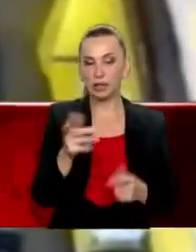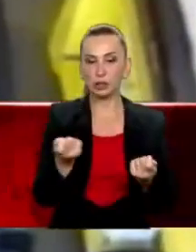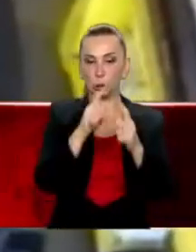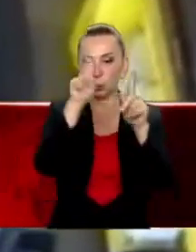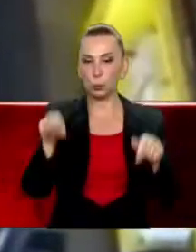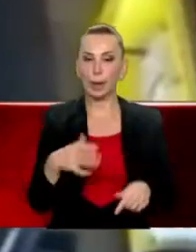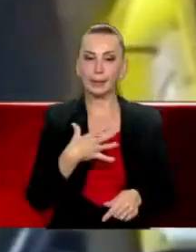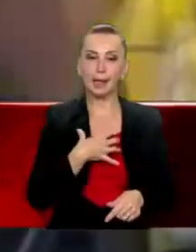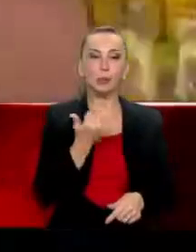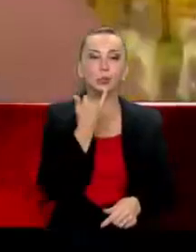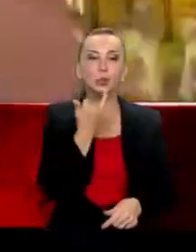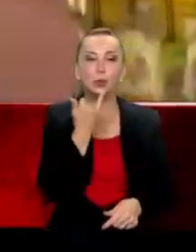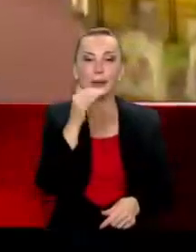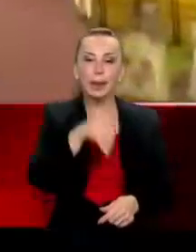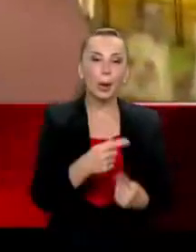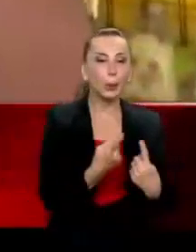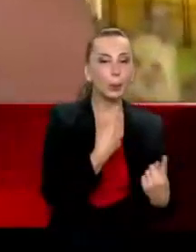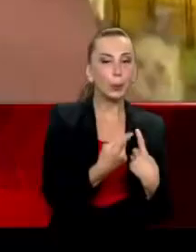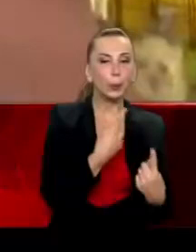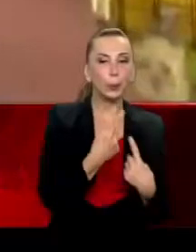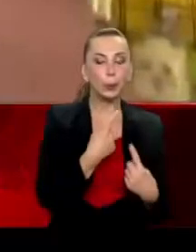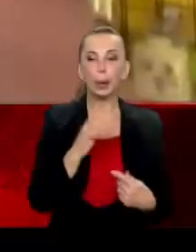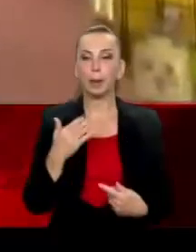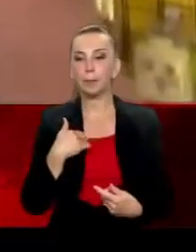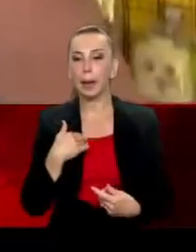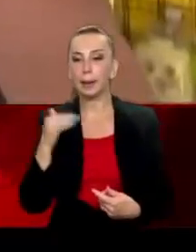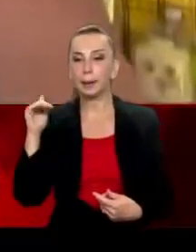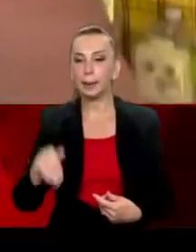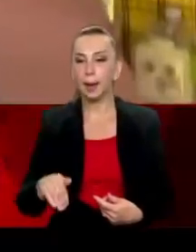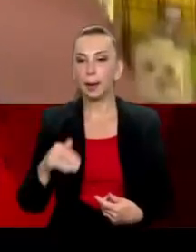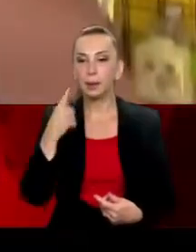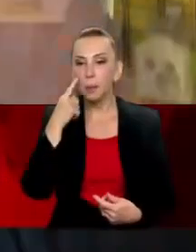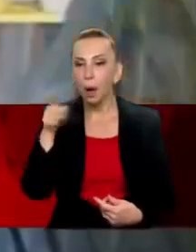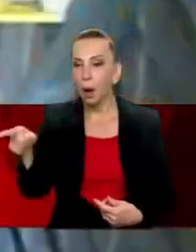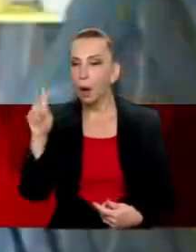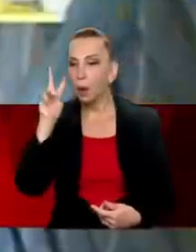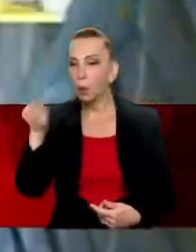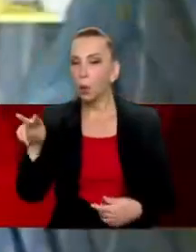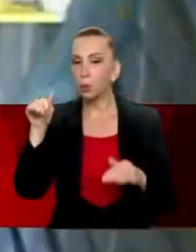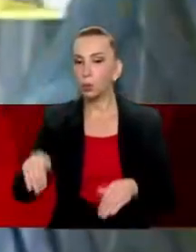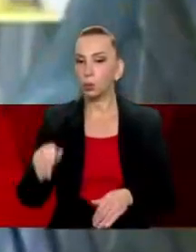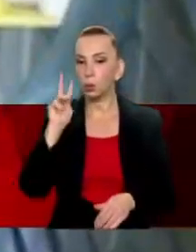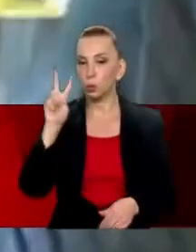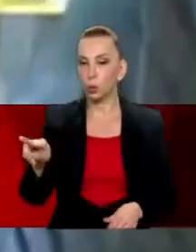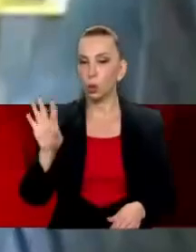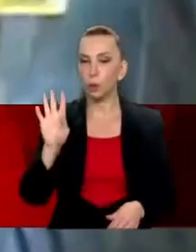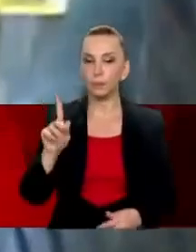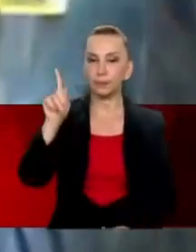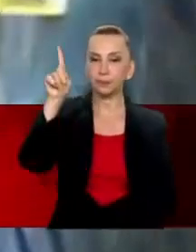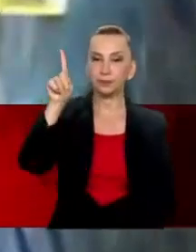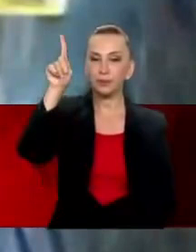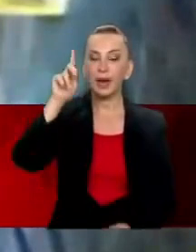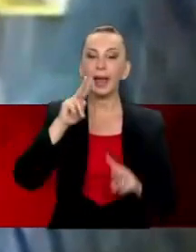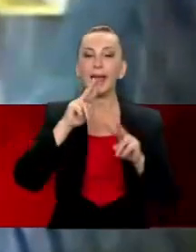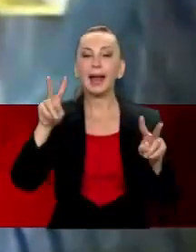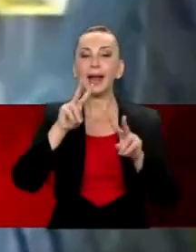sahibi müşteriyle ilgileniyordu ben içeri koşarak geldimde içeride düştüğünü gördü işte sessizliği elektrik sayacını okumaya